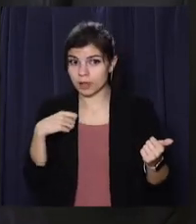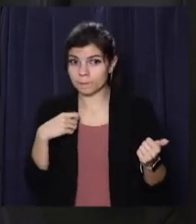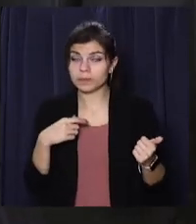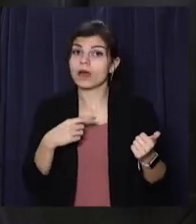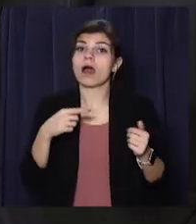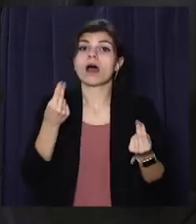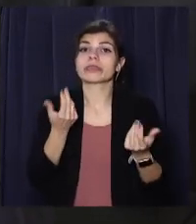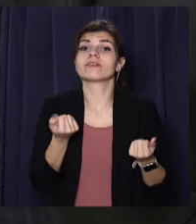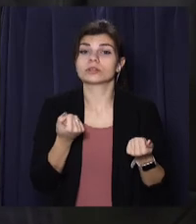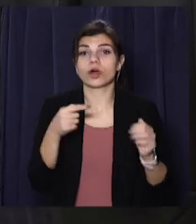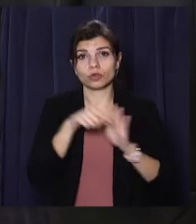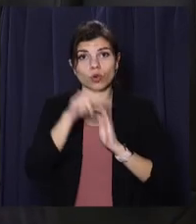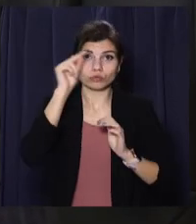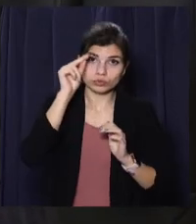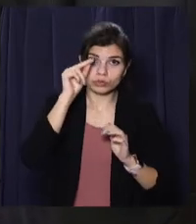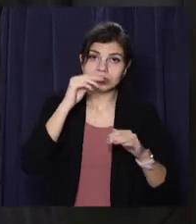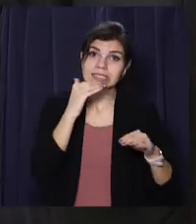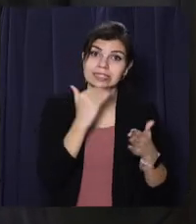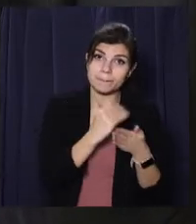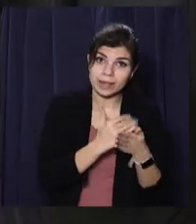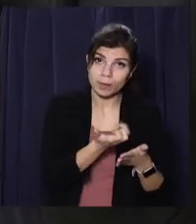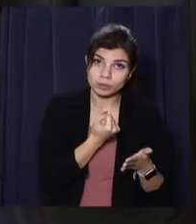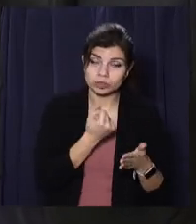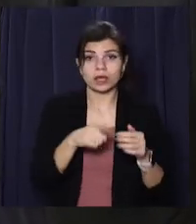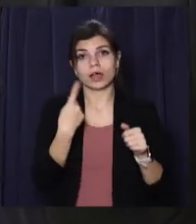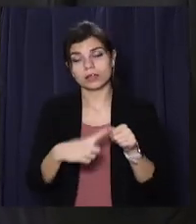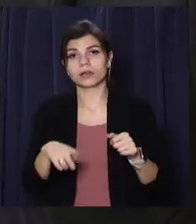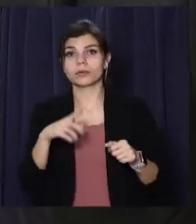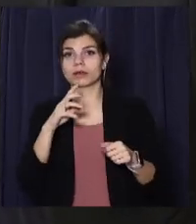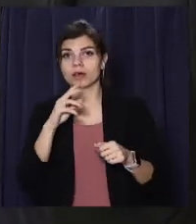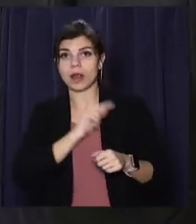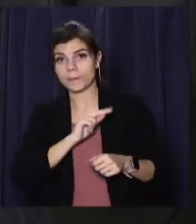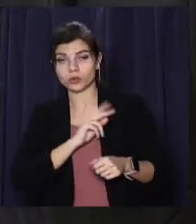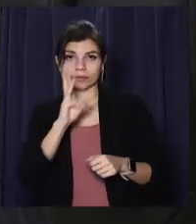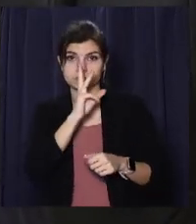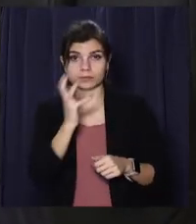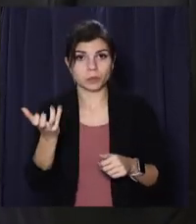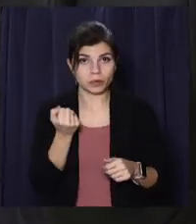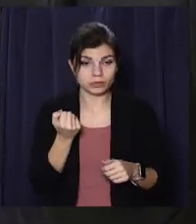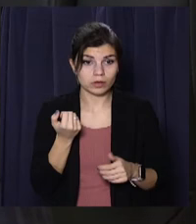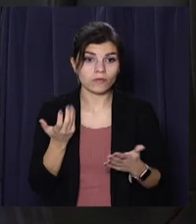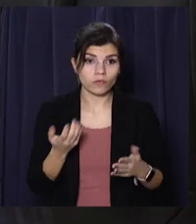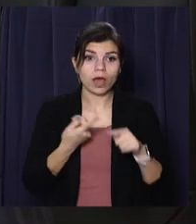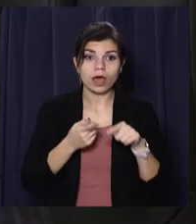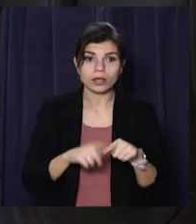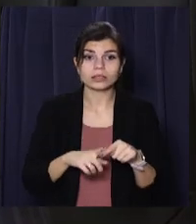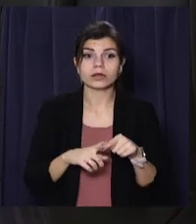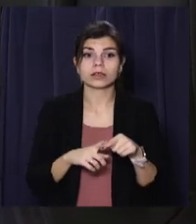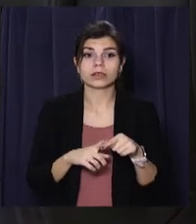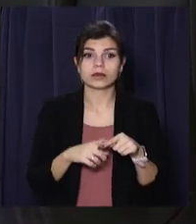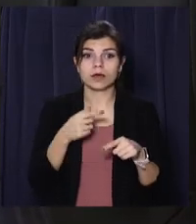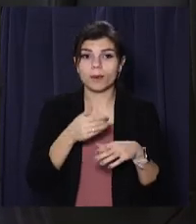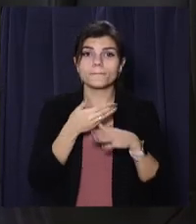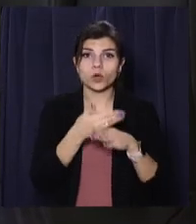или работать, или учиться, чтобы получать или стипендию, или заработную плату. То есть эта услуга